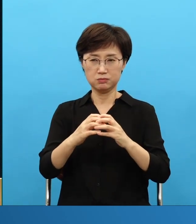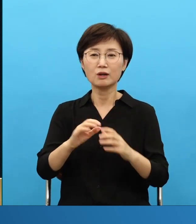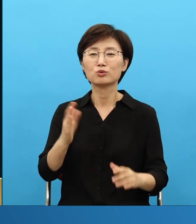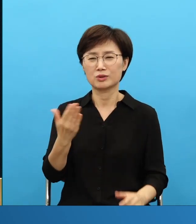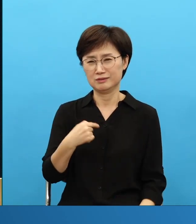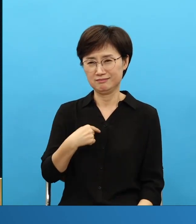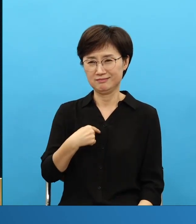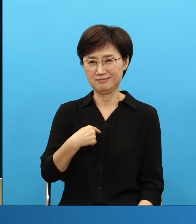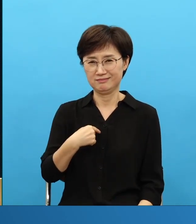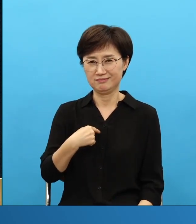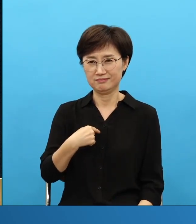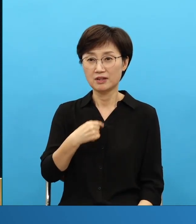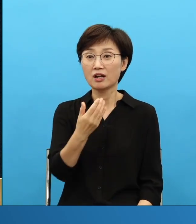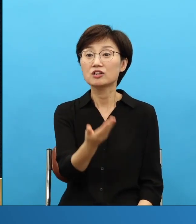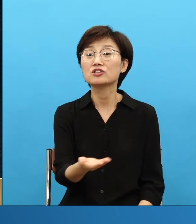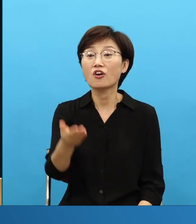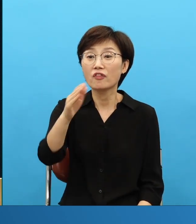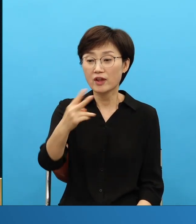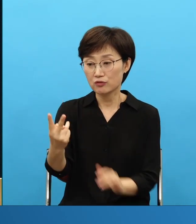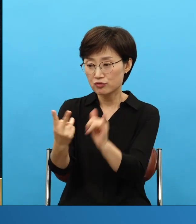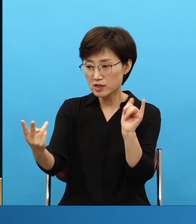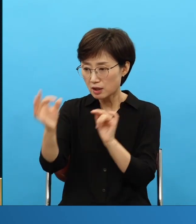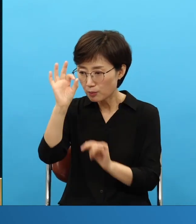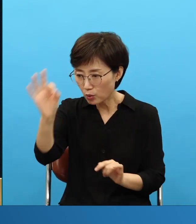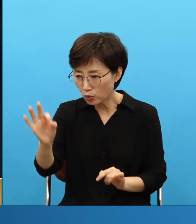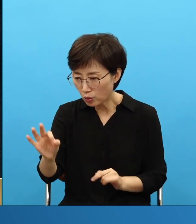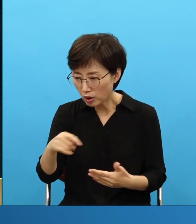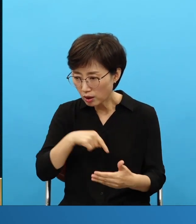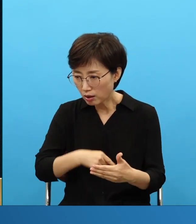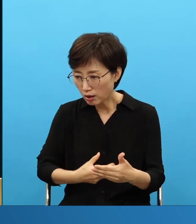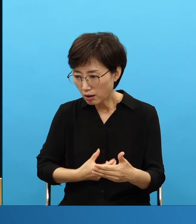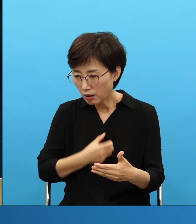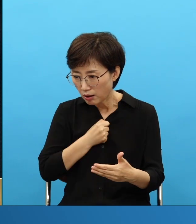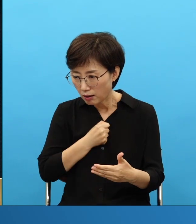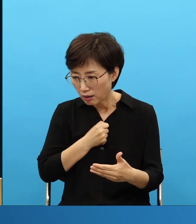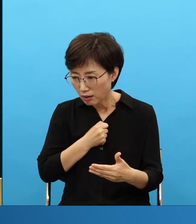근데 나 그런 사람하고 충격받는데 말은 안 했지만요. 야,